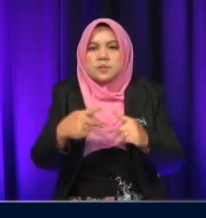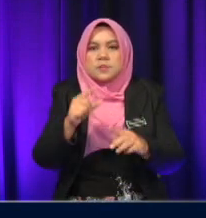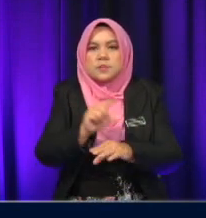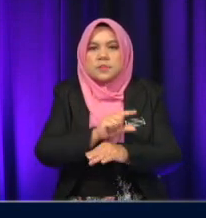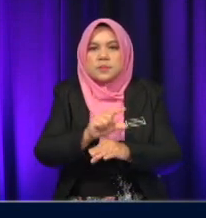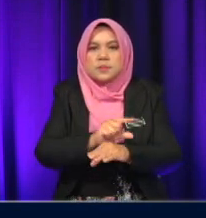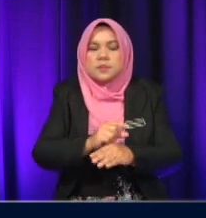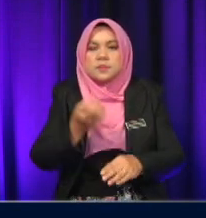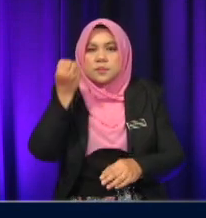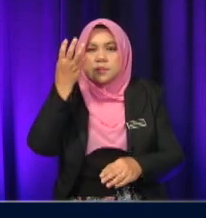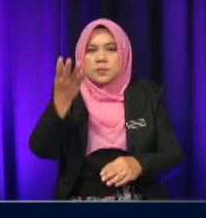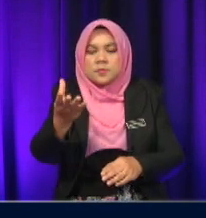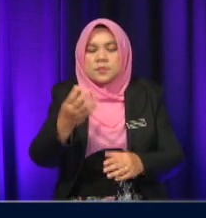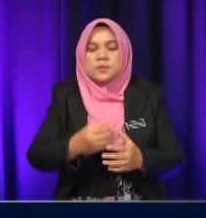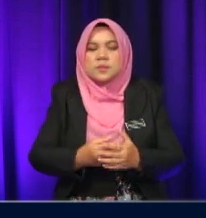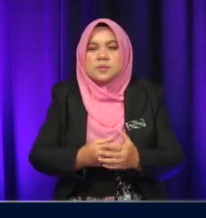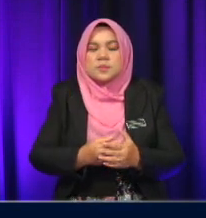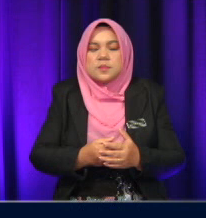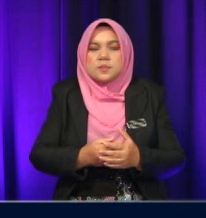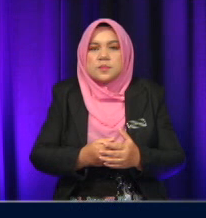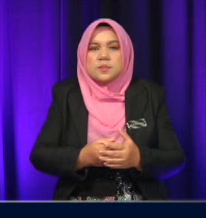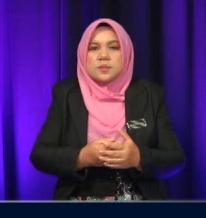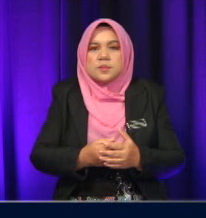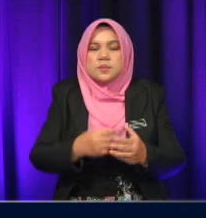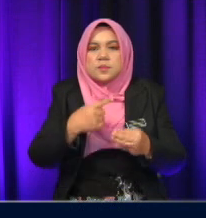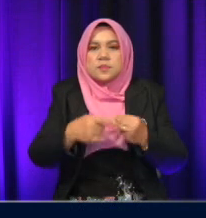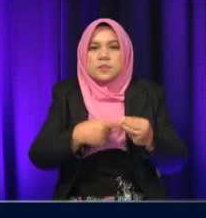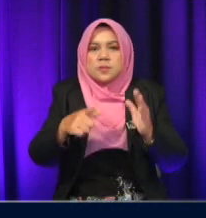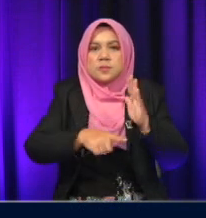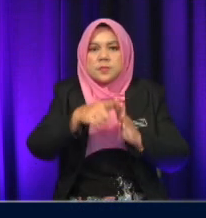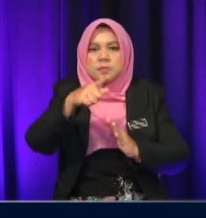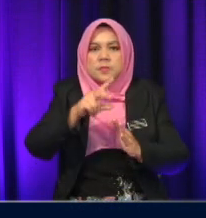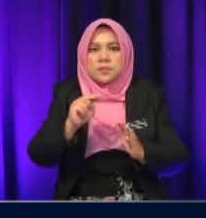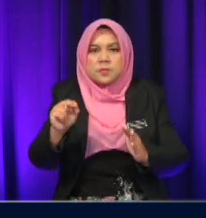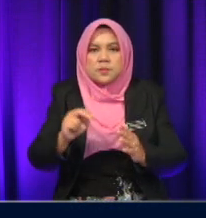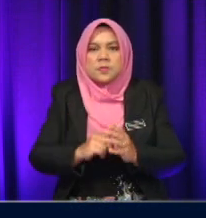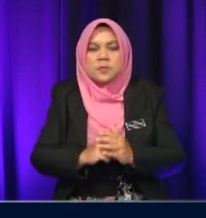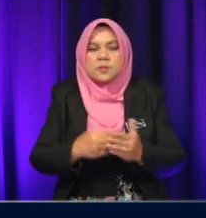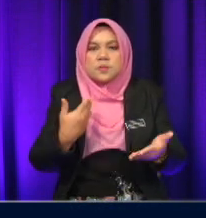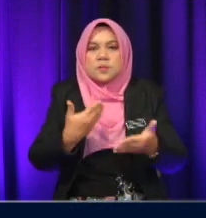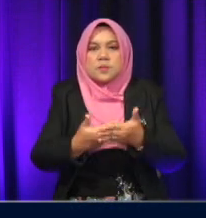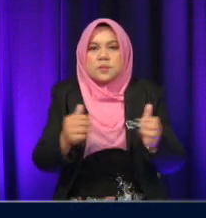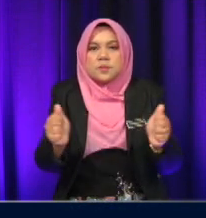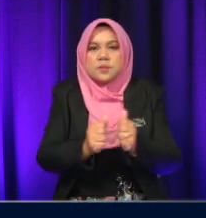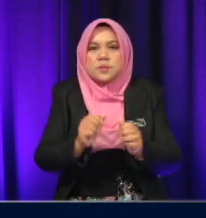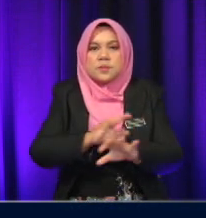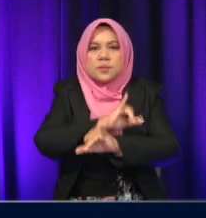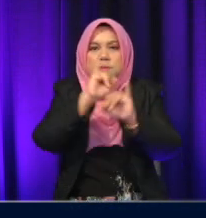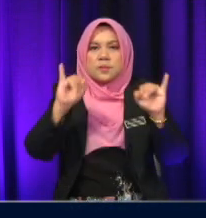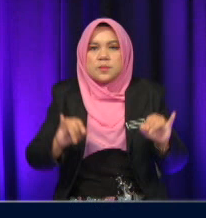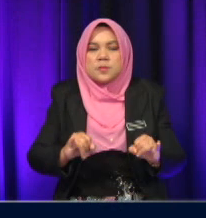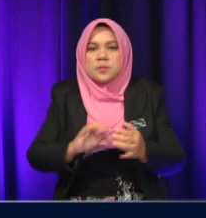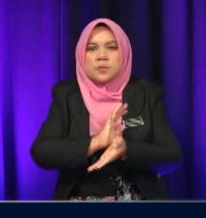pengguna. Maklumat atau fakta ini mengenai kelebihan disampaikan dengan jelas.